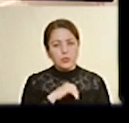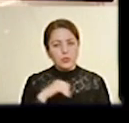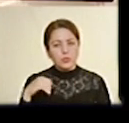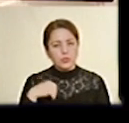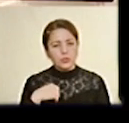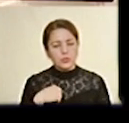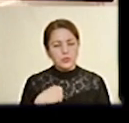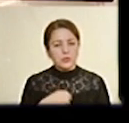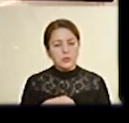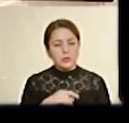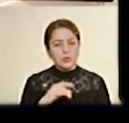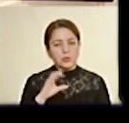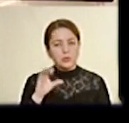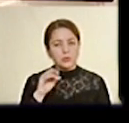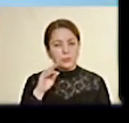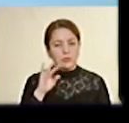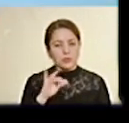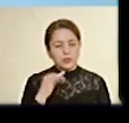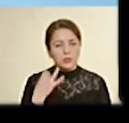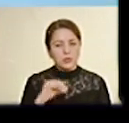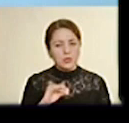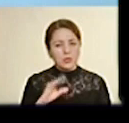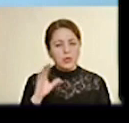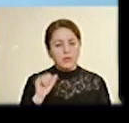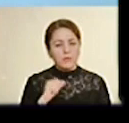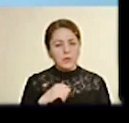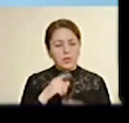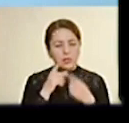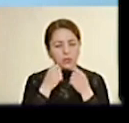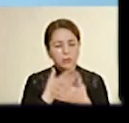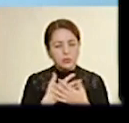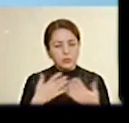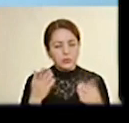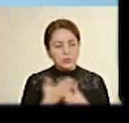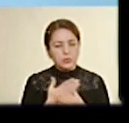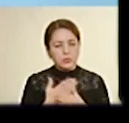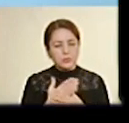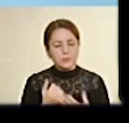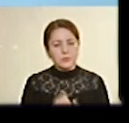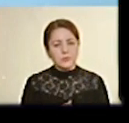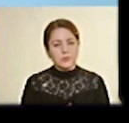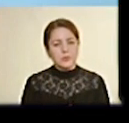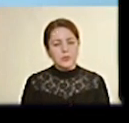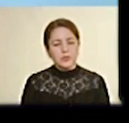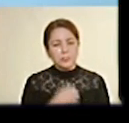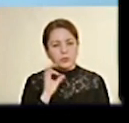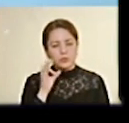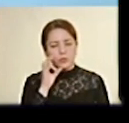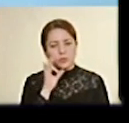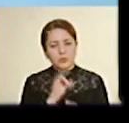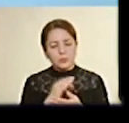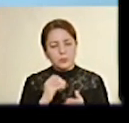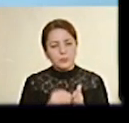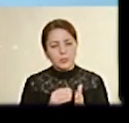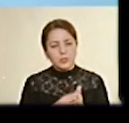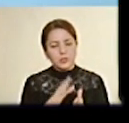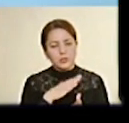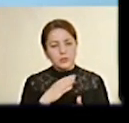O'z-o'zidan, sun'iy va hasharotlar yordamida changlanadi. To'g'ri javobini belgilab